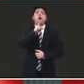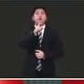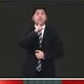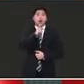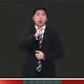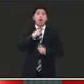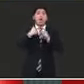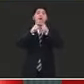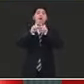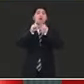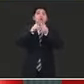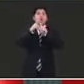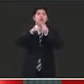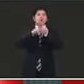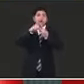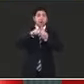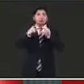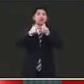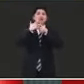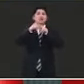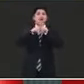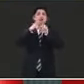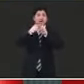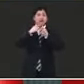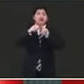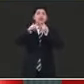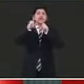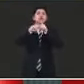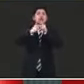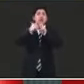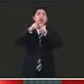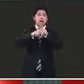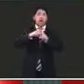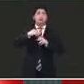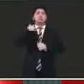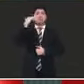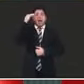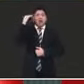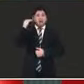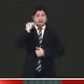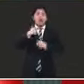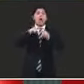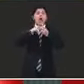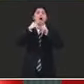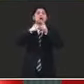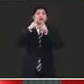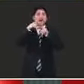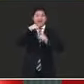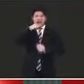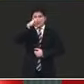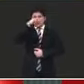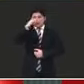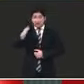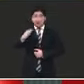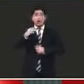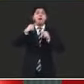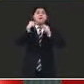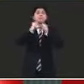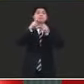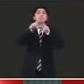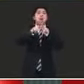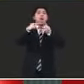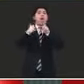Endonezya Cezayir Nijerya Malezya Kazakistan ve Birleşik Arap